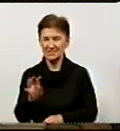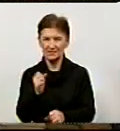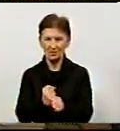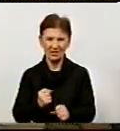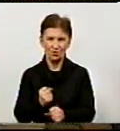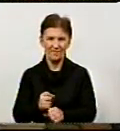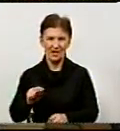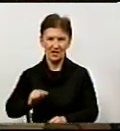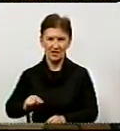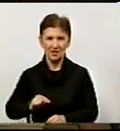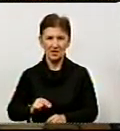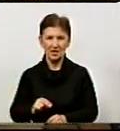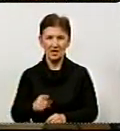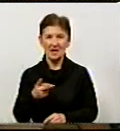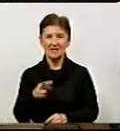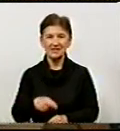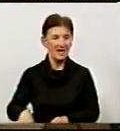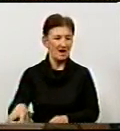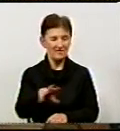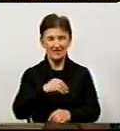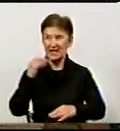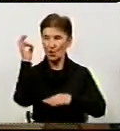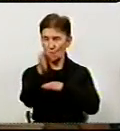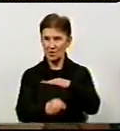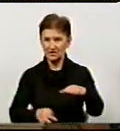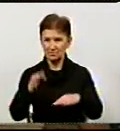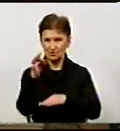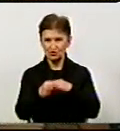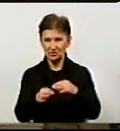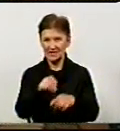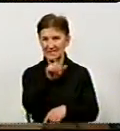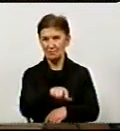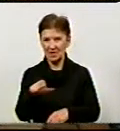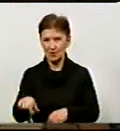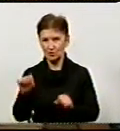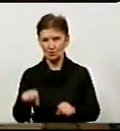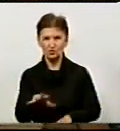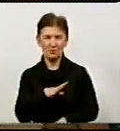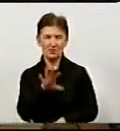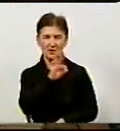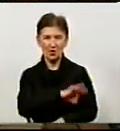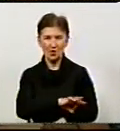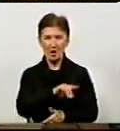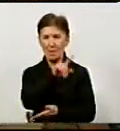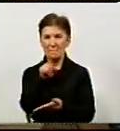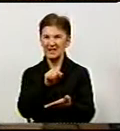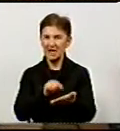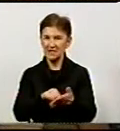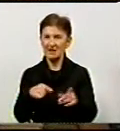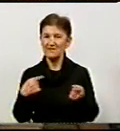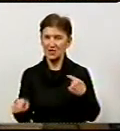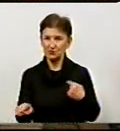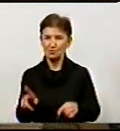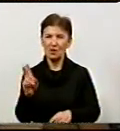усієї космічної спільноти ця робота може бути корисною. Питання в іншому. Хто